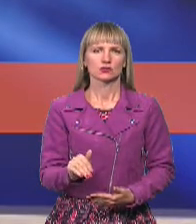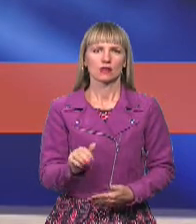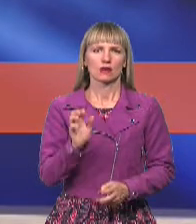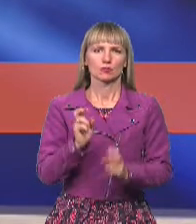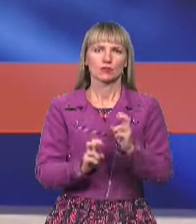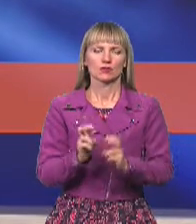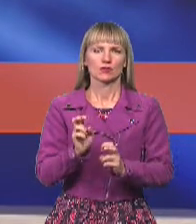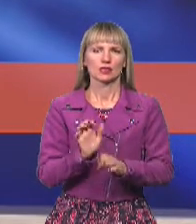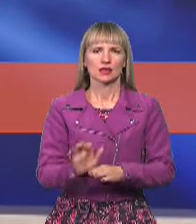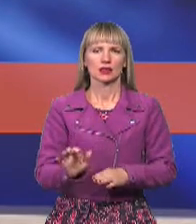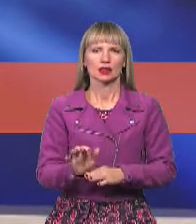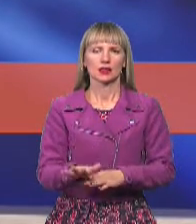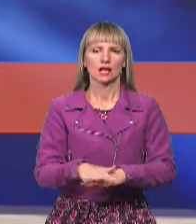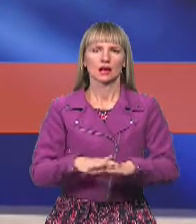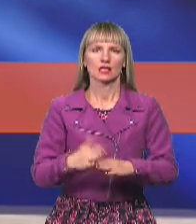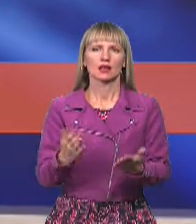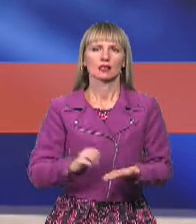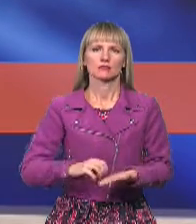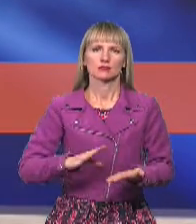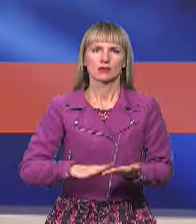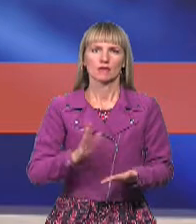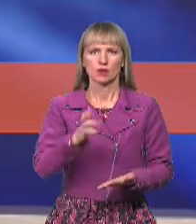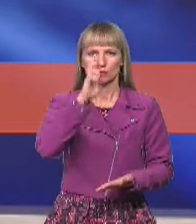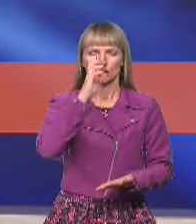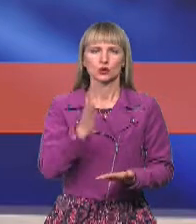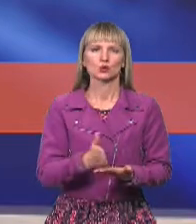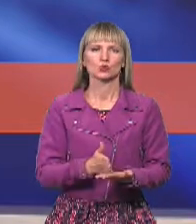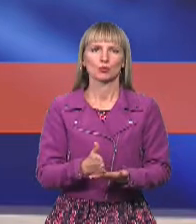рынка, которые зарегистрированы в Государственной службе